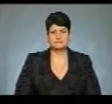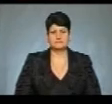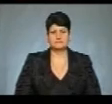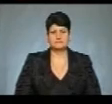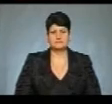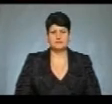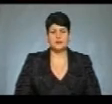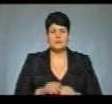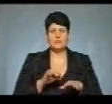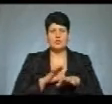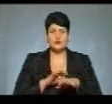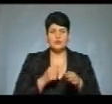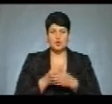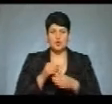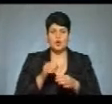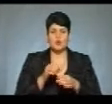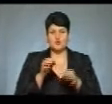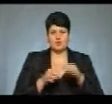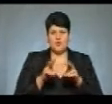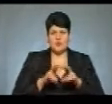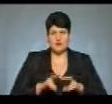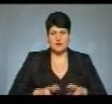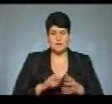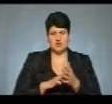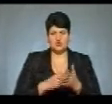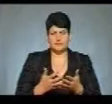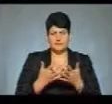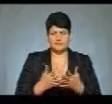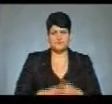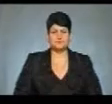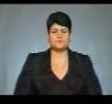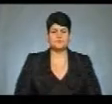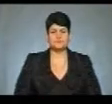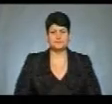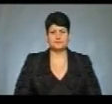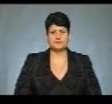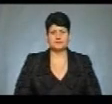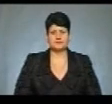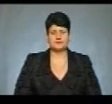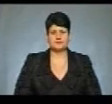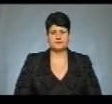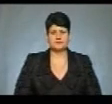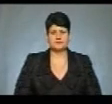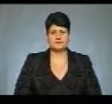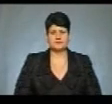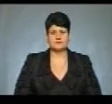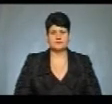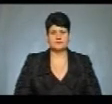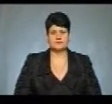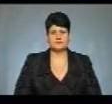Проводиться досудове розслідування, причини будуть встановлені. Богдан Буденчук, Андрій Прокопів, новини.